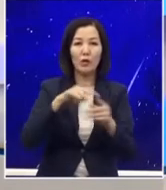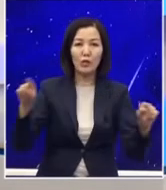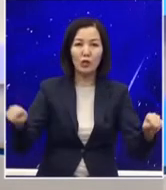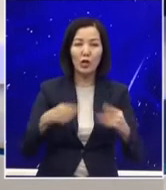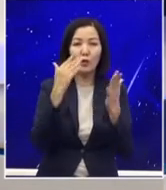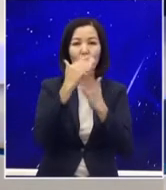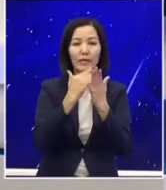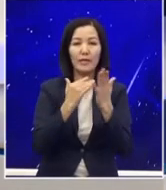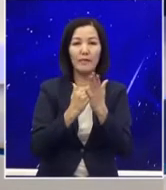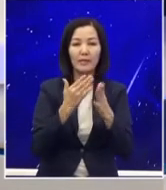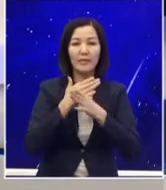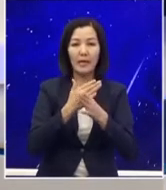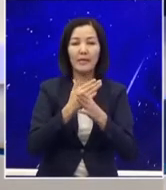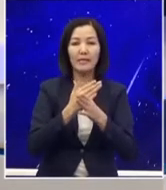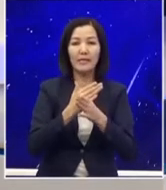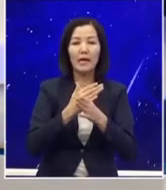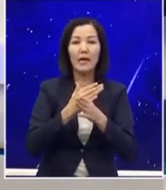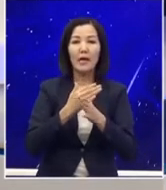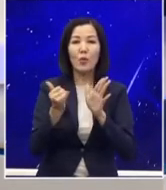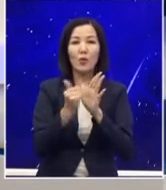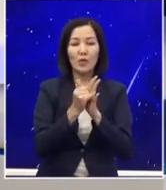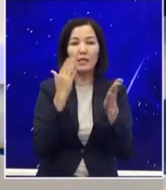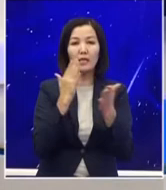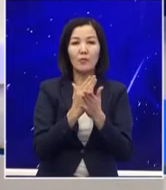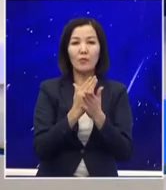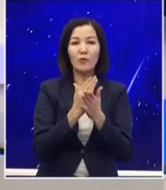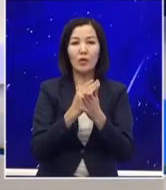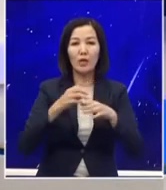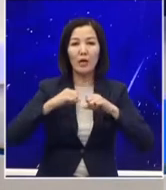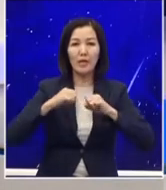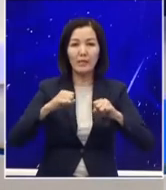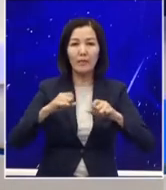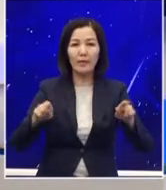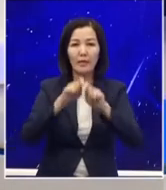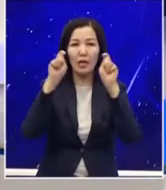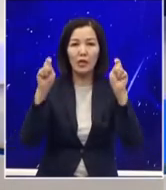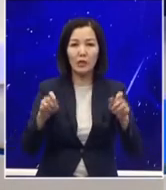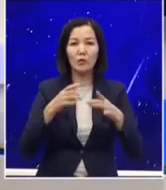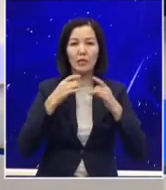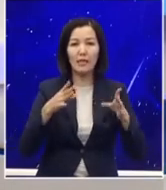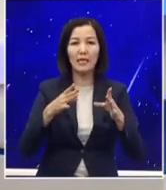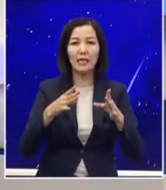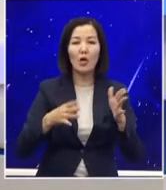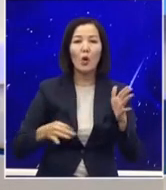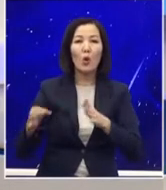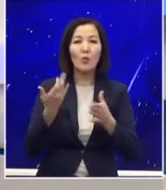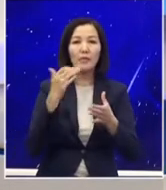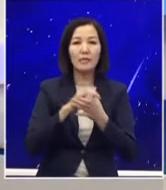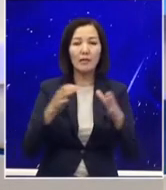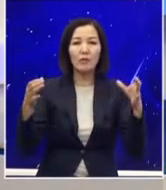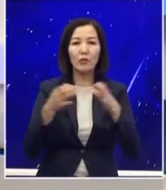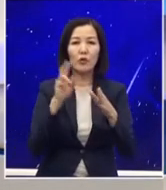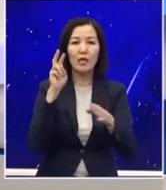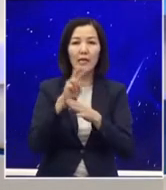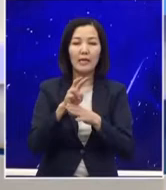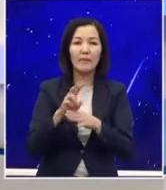көтерген. Жансүгіров ауылына кіреберісінде қасқайып тұрған Қазақ батыр ескерткішінің ашылу салтанатына еліміздің және облыстың танымал тұлғалары